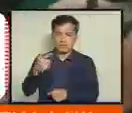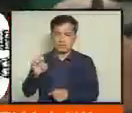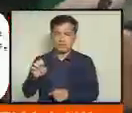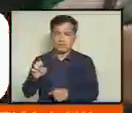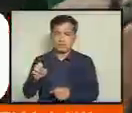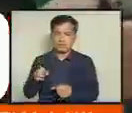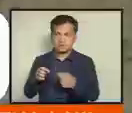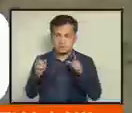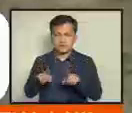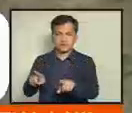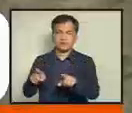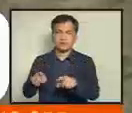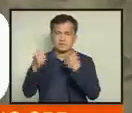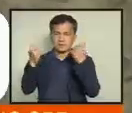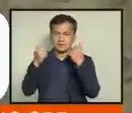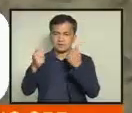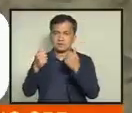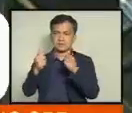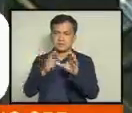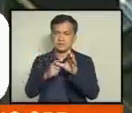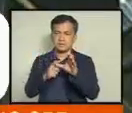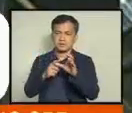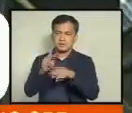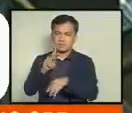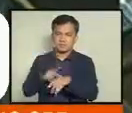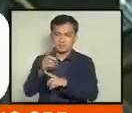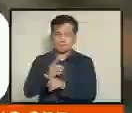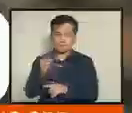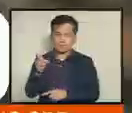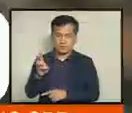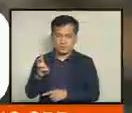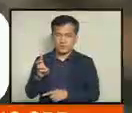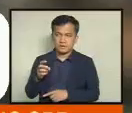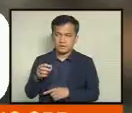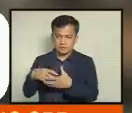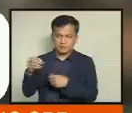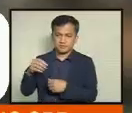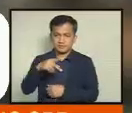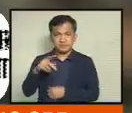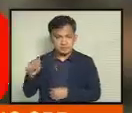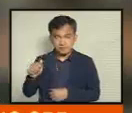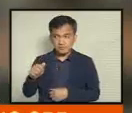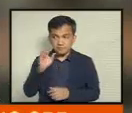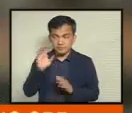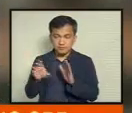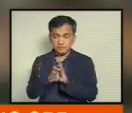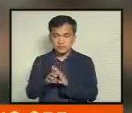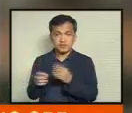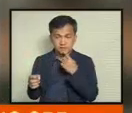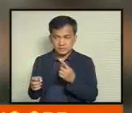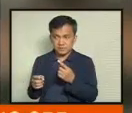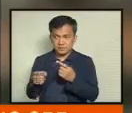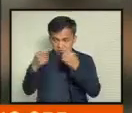Kasabay ng anibersaryo ng Communist Party of the Philippines noong December 26, inilabas ng Philippine Army ang mga litrato umano ng